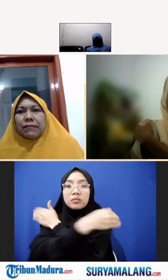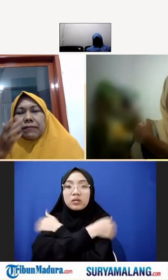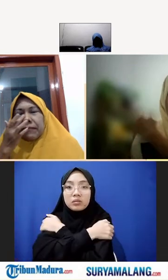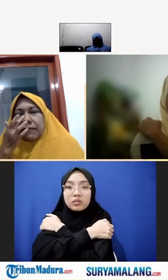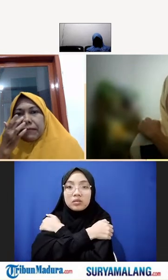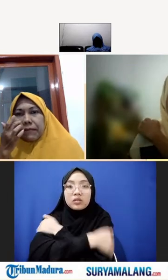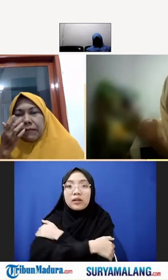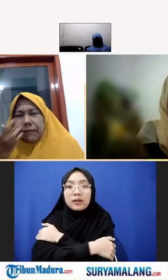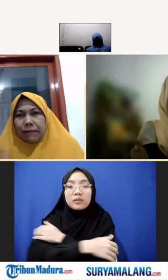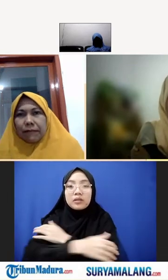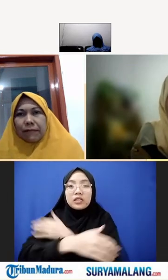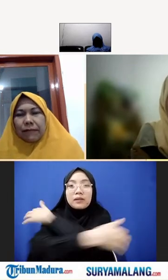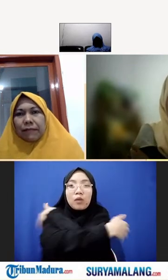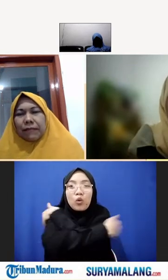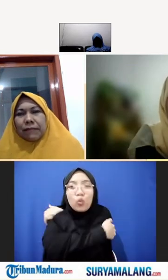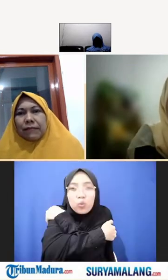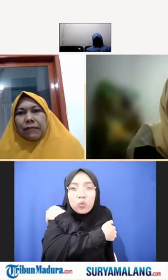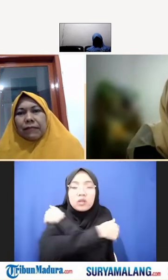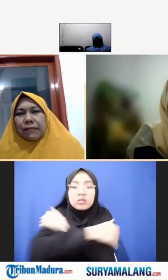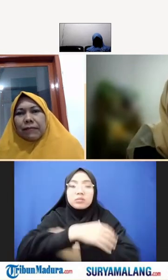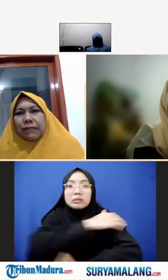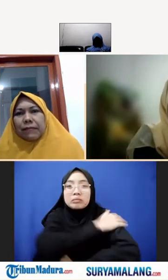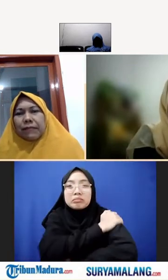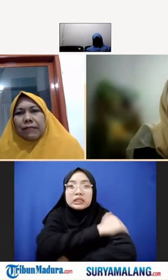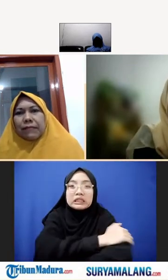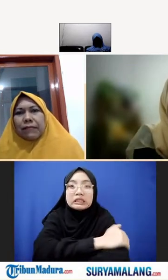dipeluk gitu, dipijit gitu.